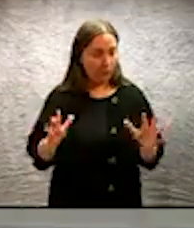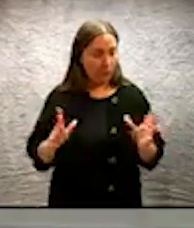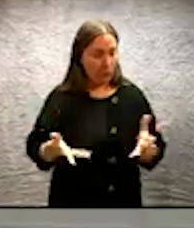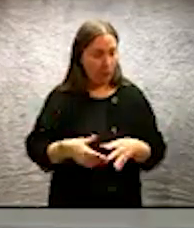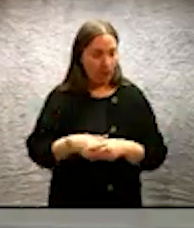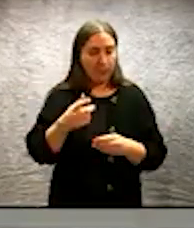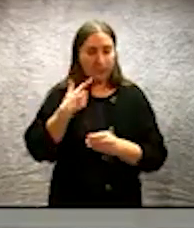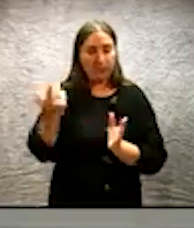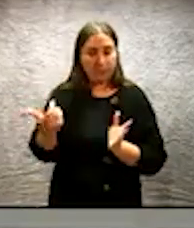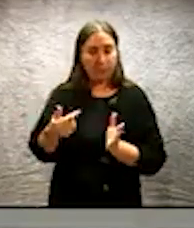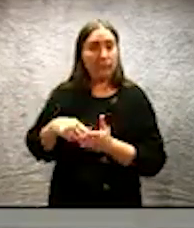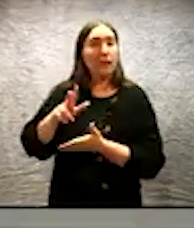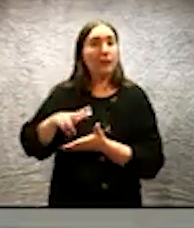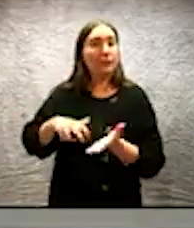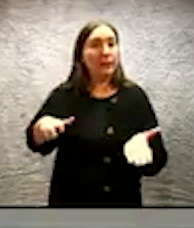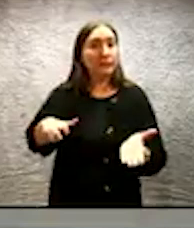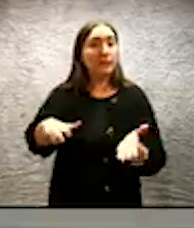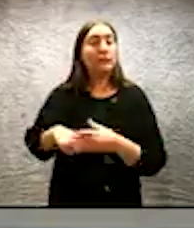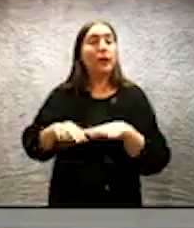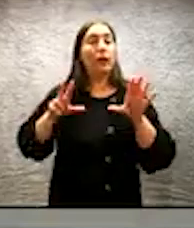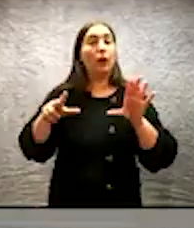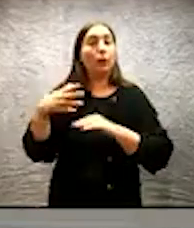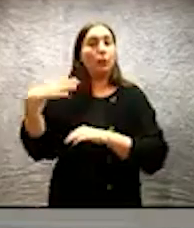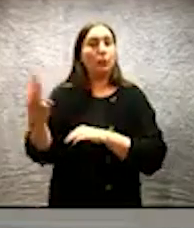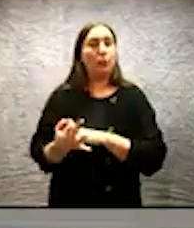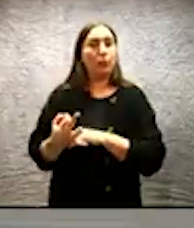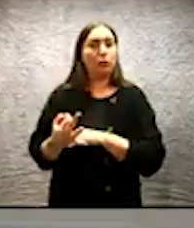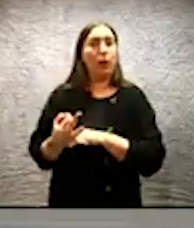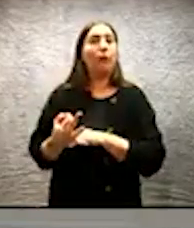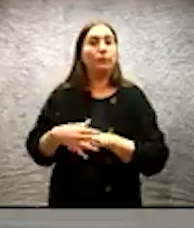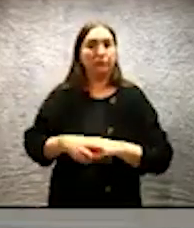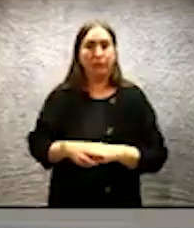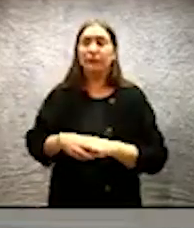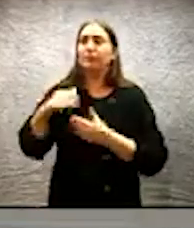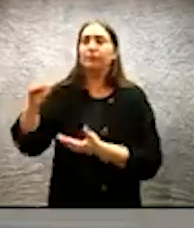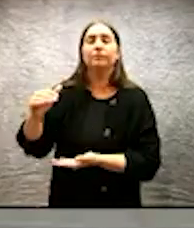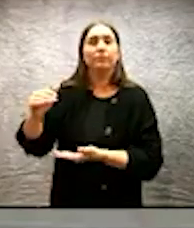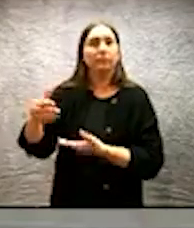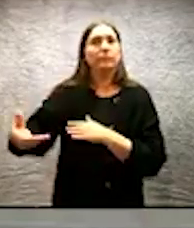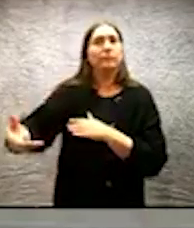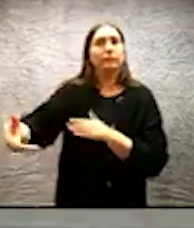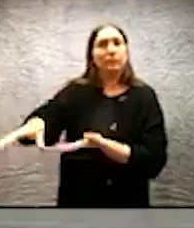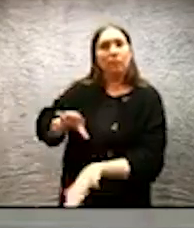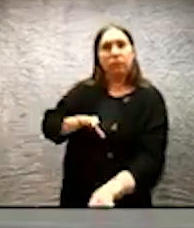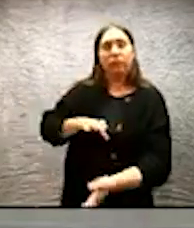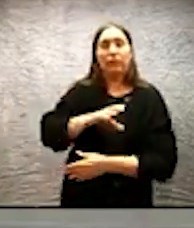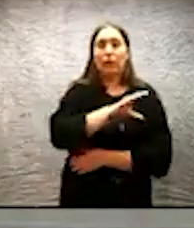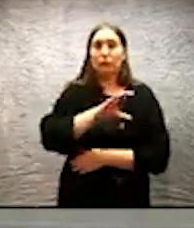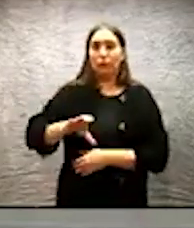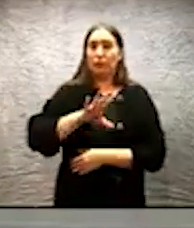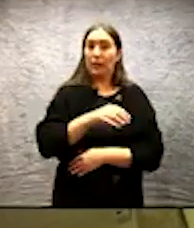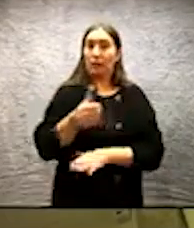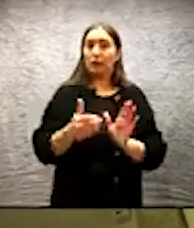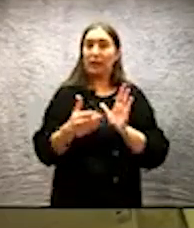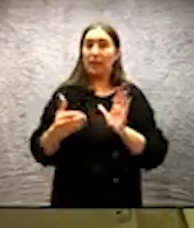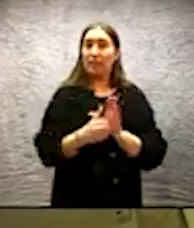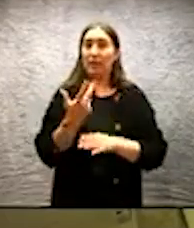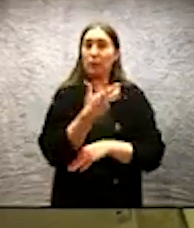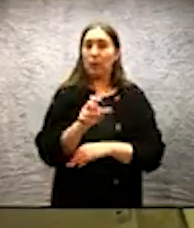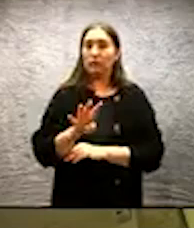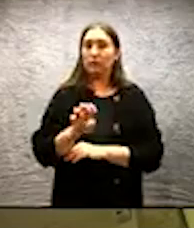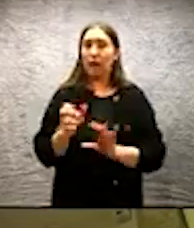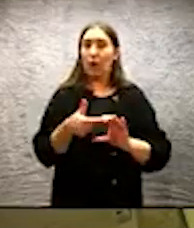d'une taxe de 8% perçu la somme de 151 000. 340 euros. Voilà.